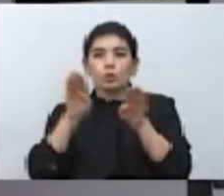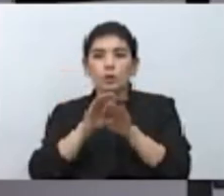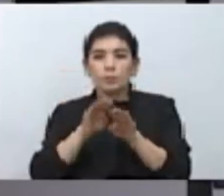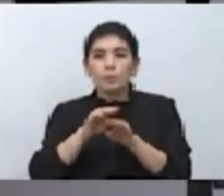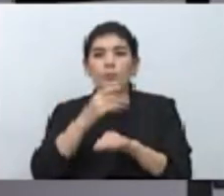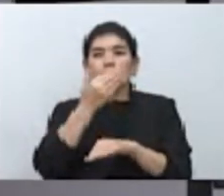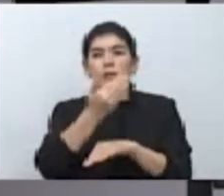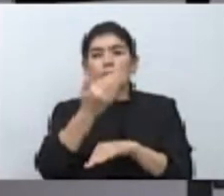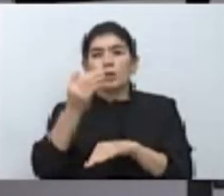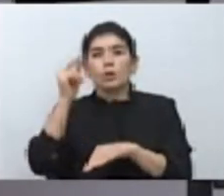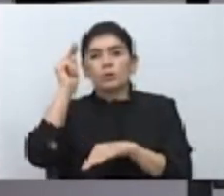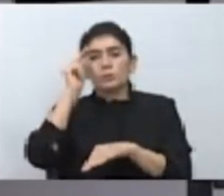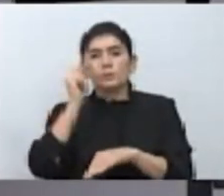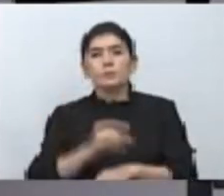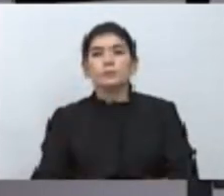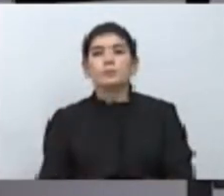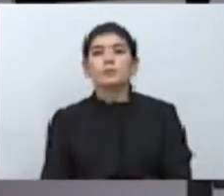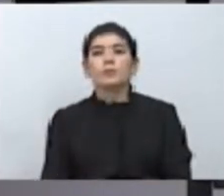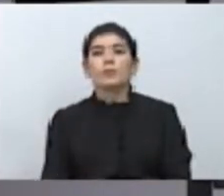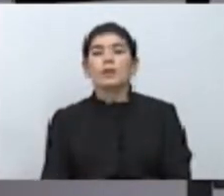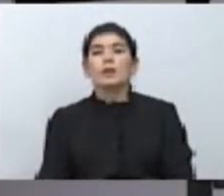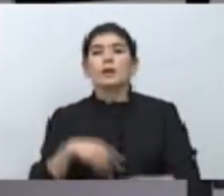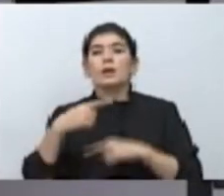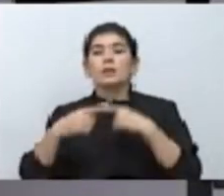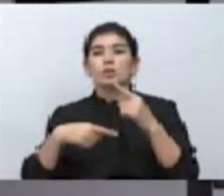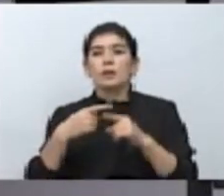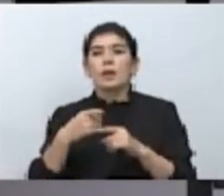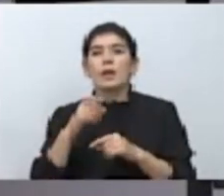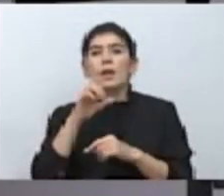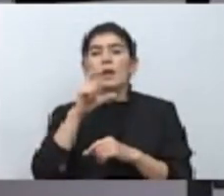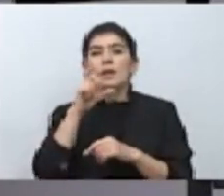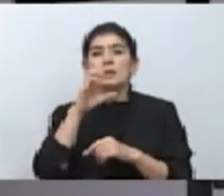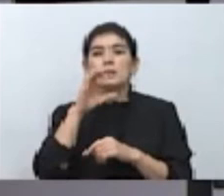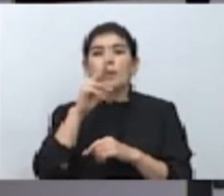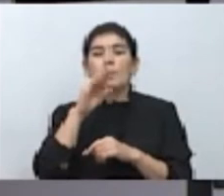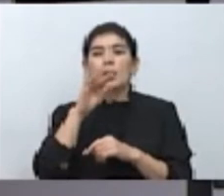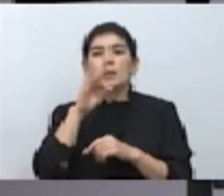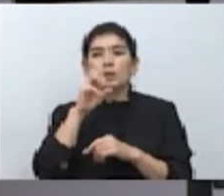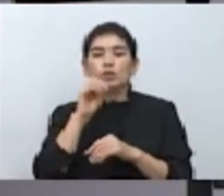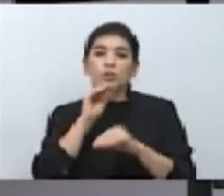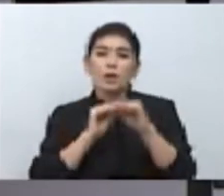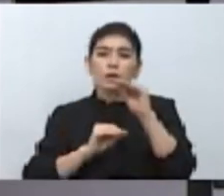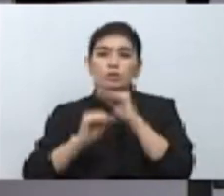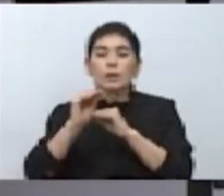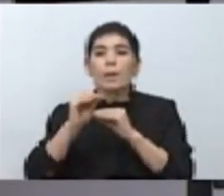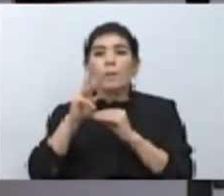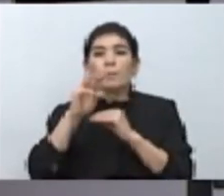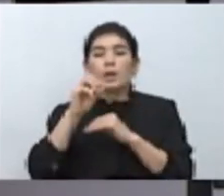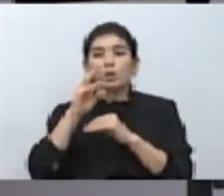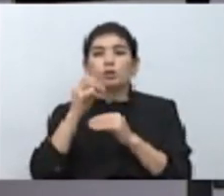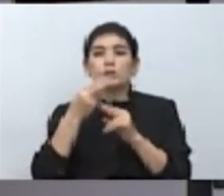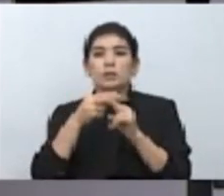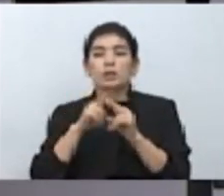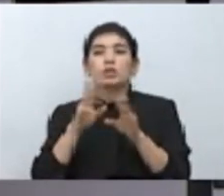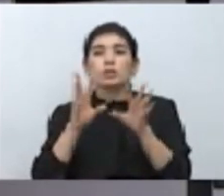orqali o'rganilgan. Keyingi metodimiz bu eksperimental yoki tajriba metodi deb ham ataladi.